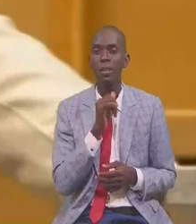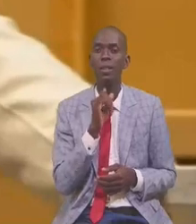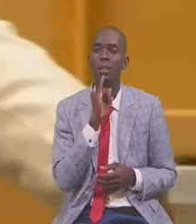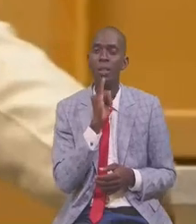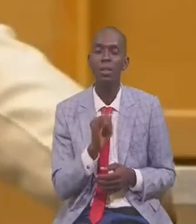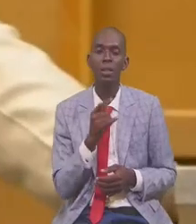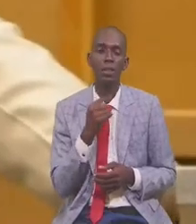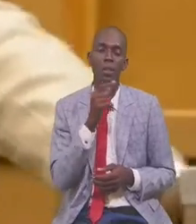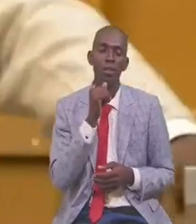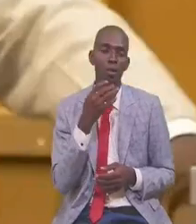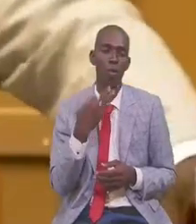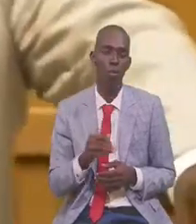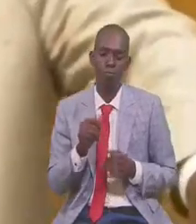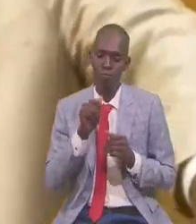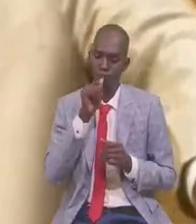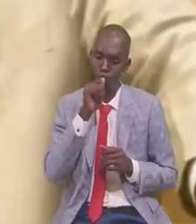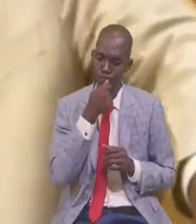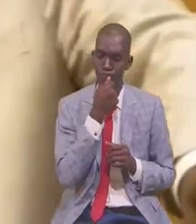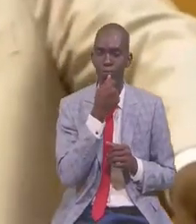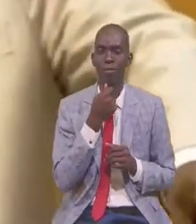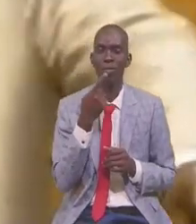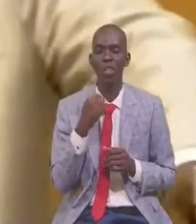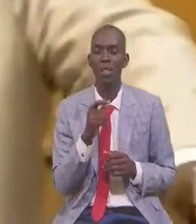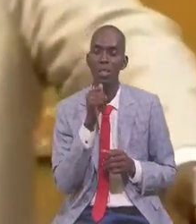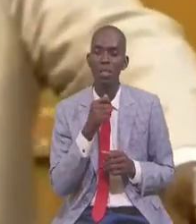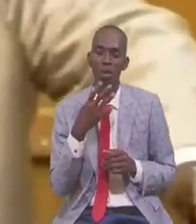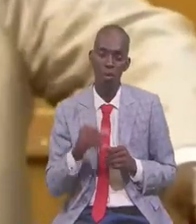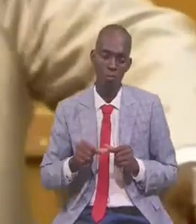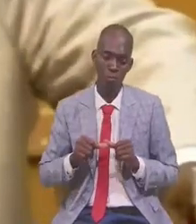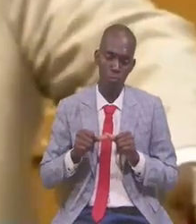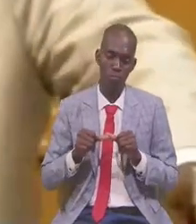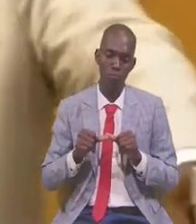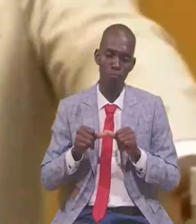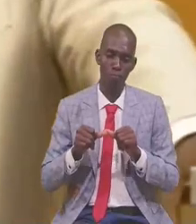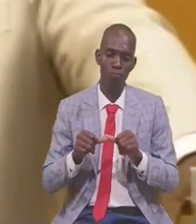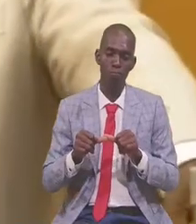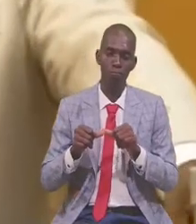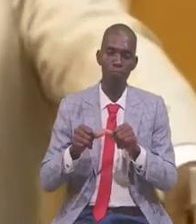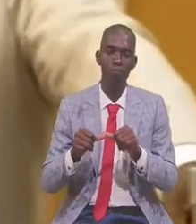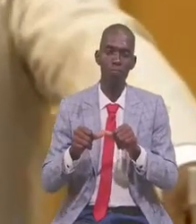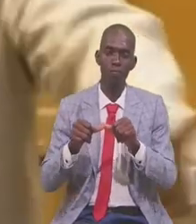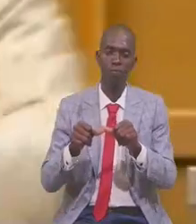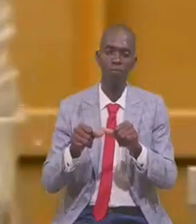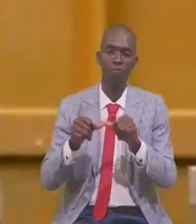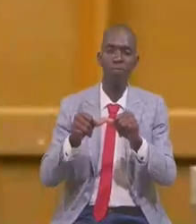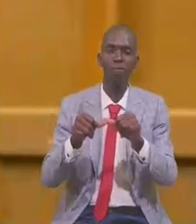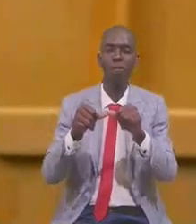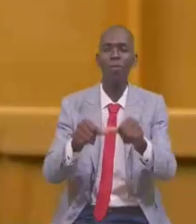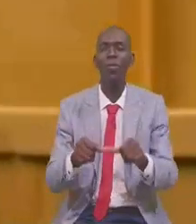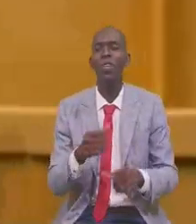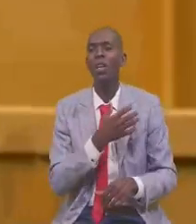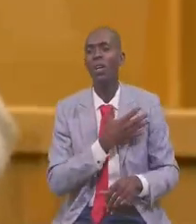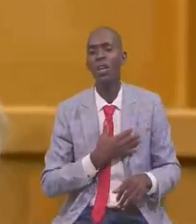le secret de la persévérance. C'est le secret d'évoluer et d'évoluer et d'évoluer. Et vous savez,